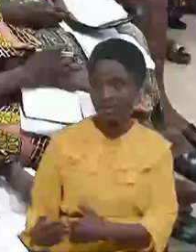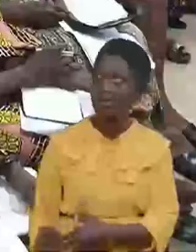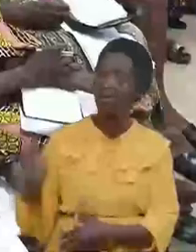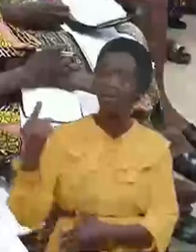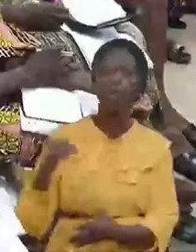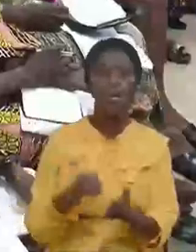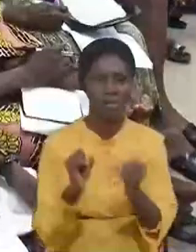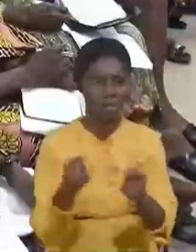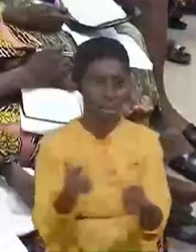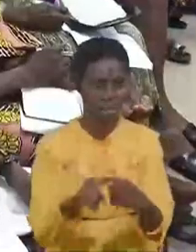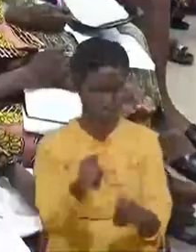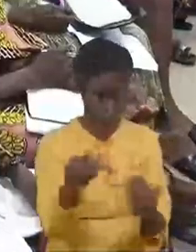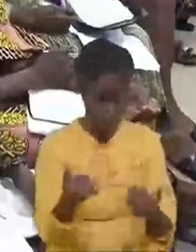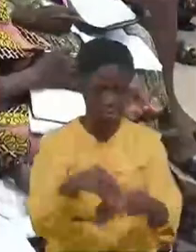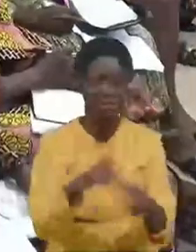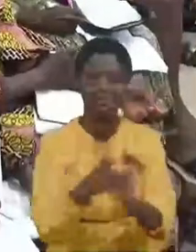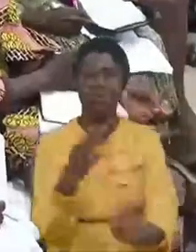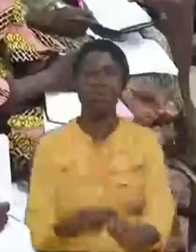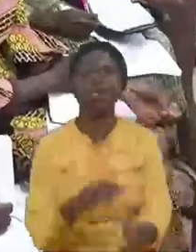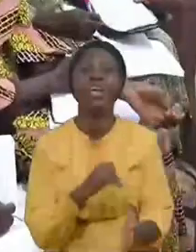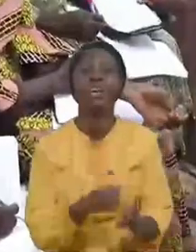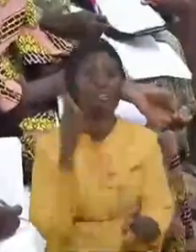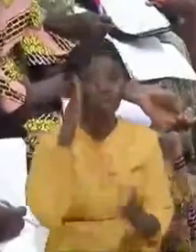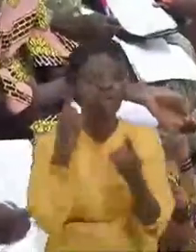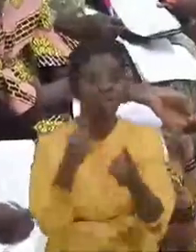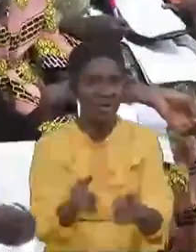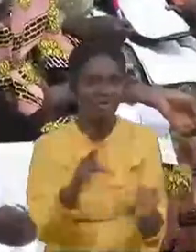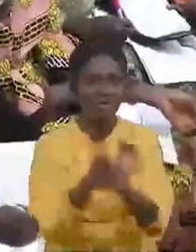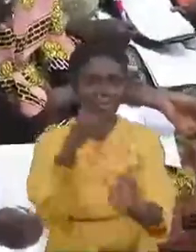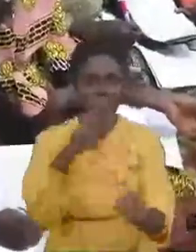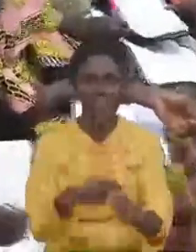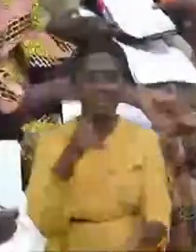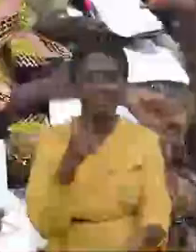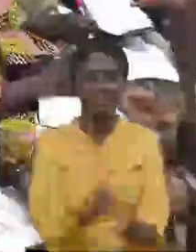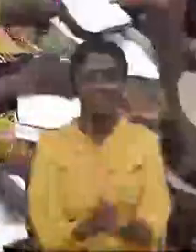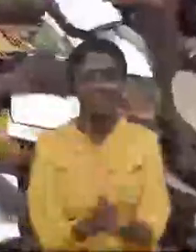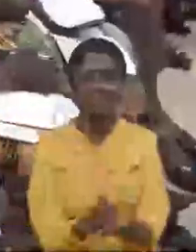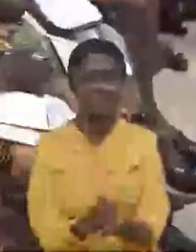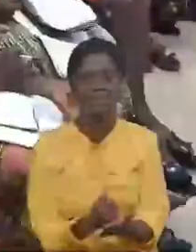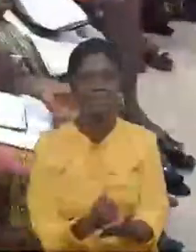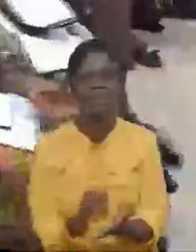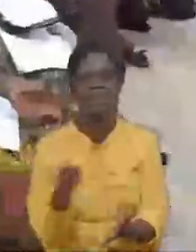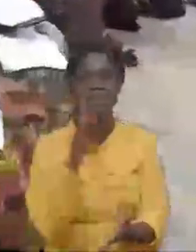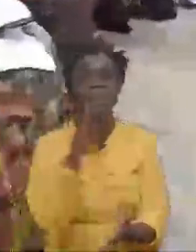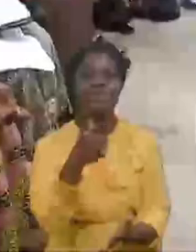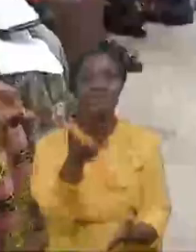bonne direction, le bon sens. Cela va se produire ce soir. Où êtes-vous? Cela vous arrivera. Je dis, où